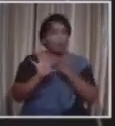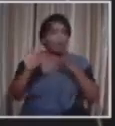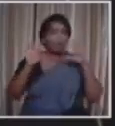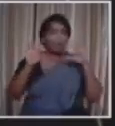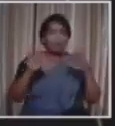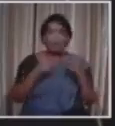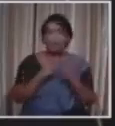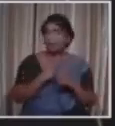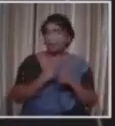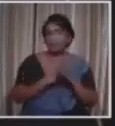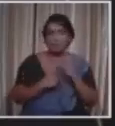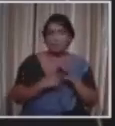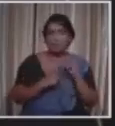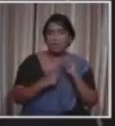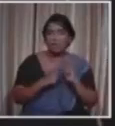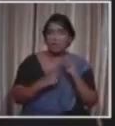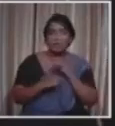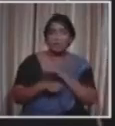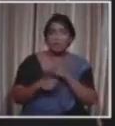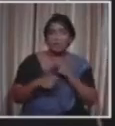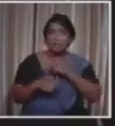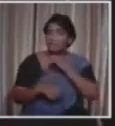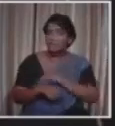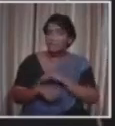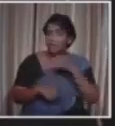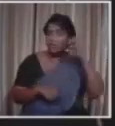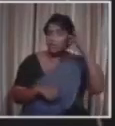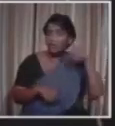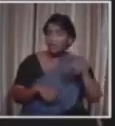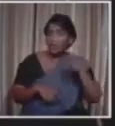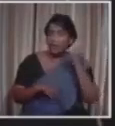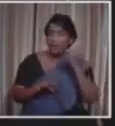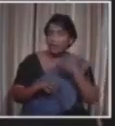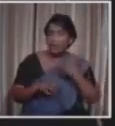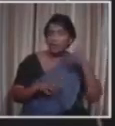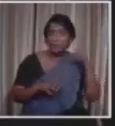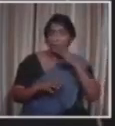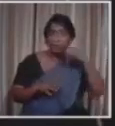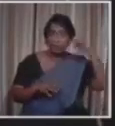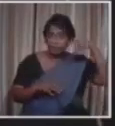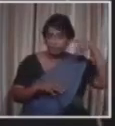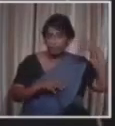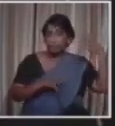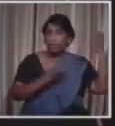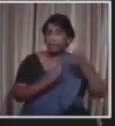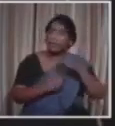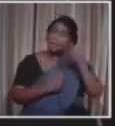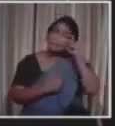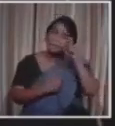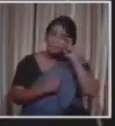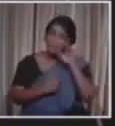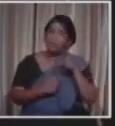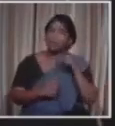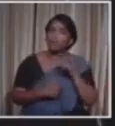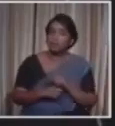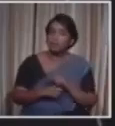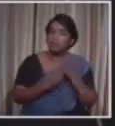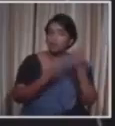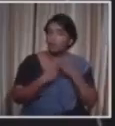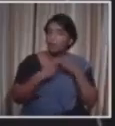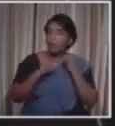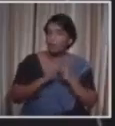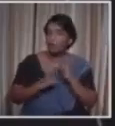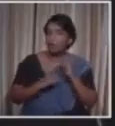हद मुखद सीबीए तीन वासी मे कसी अपना पुनर्जनी बल शक्ति बलागन एक गण कुहमद